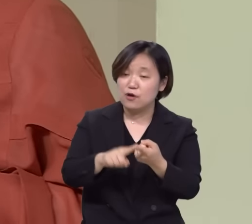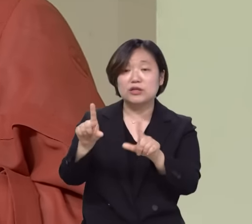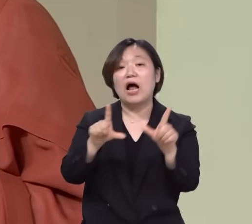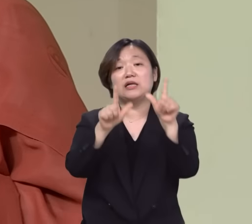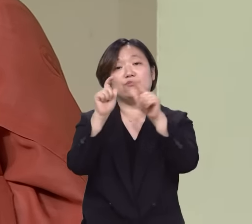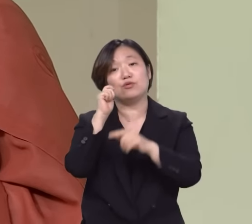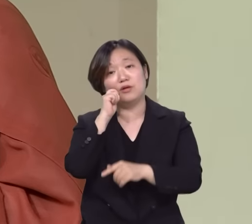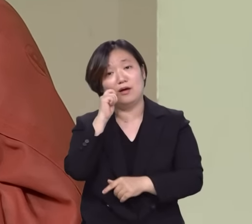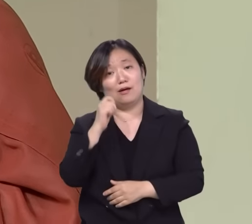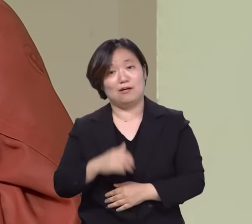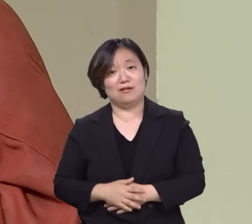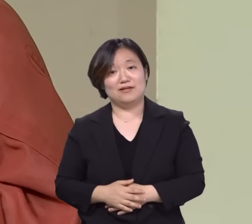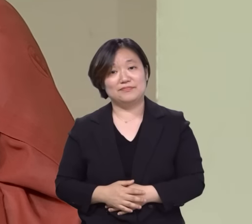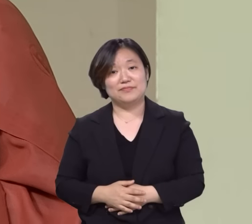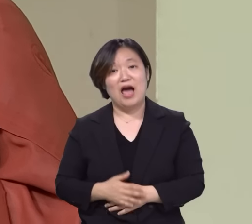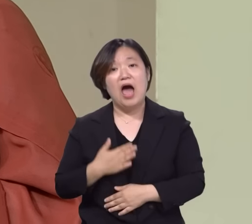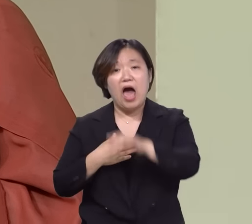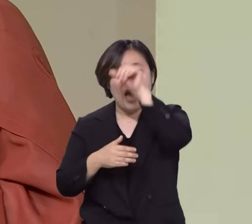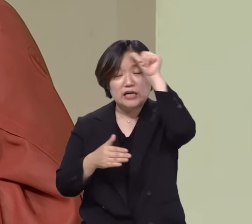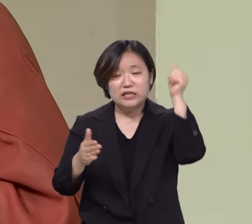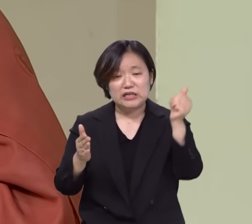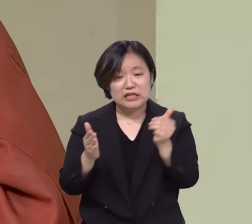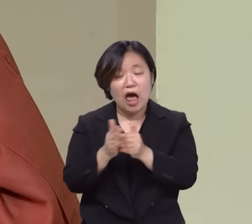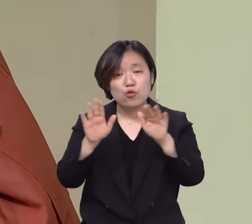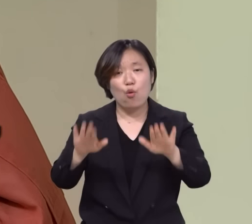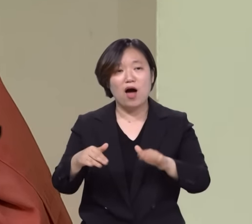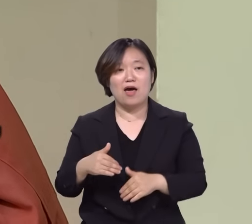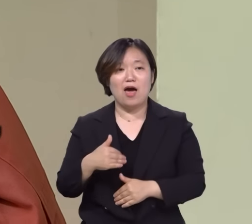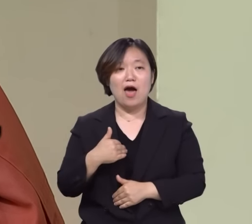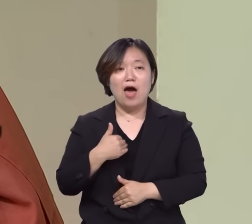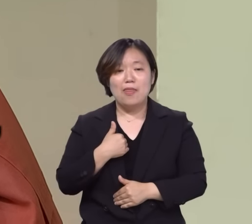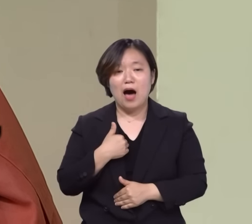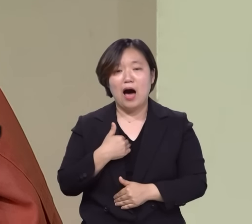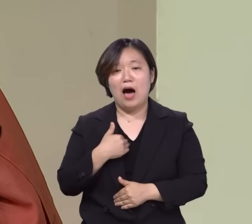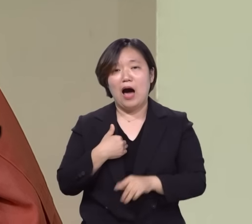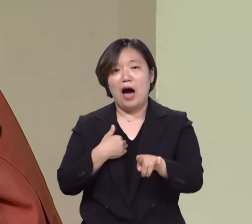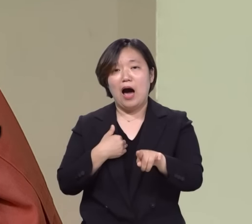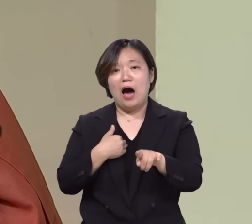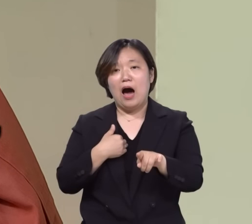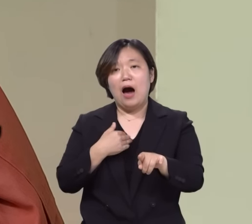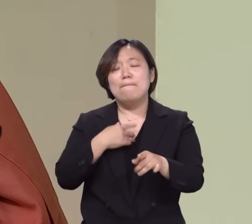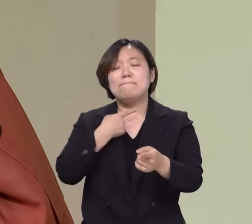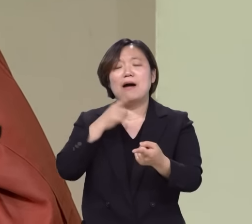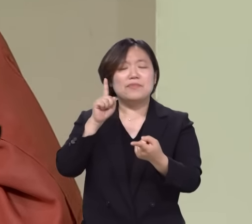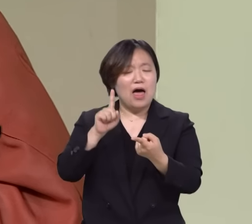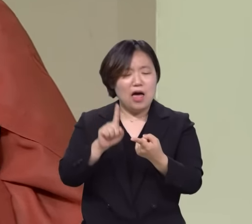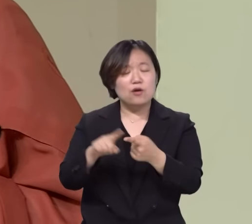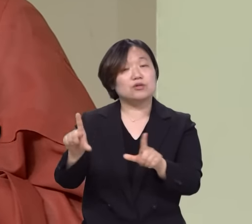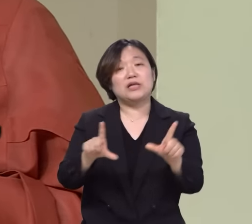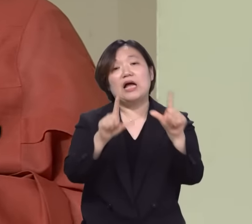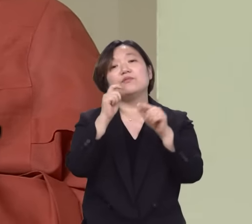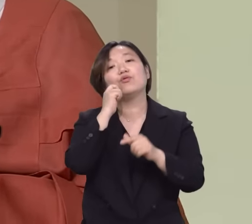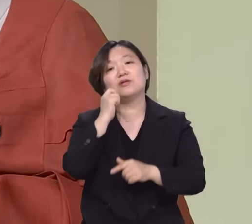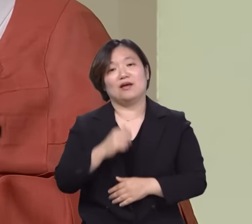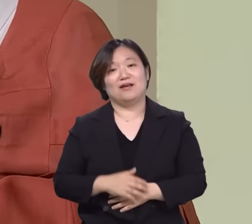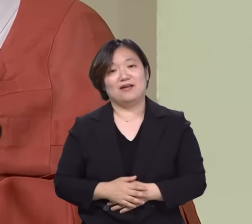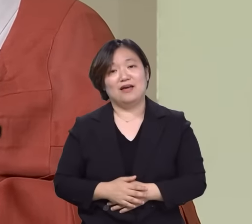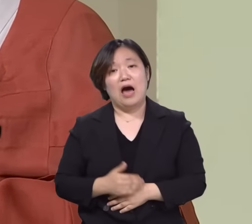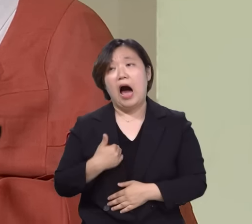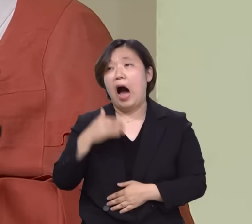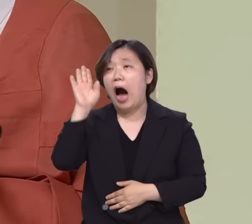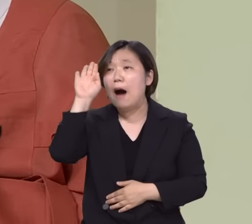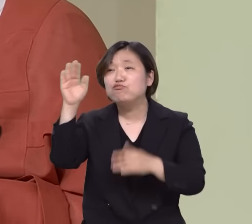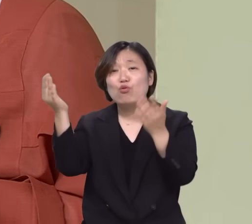좌지우지할 수 있다라는 거야말로 중생의 가장 큰 망상이라고 했습니다 한 치도 알 수